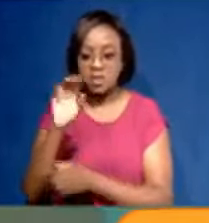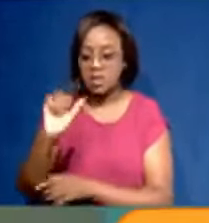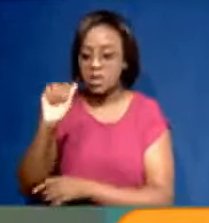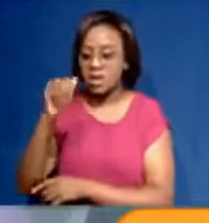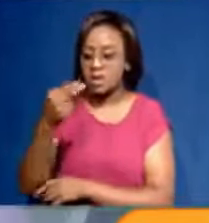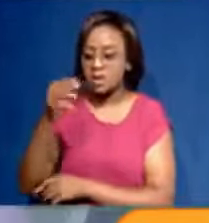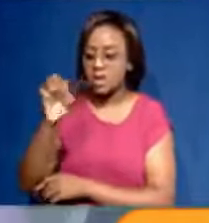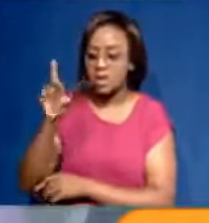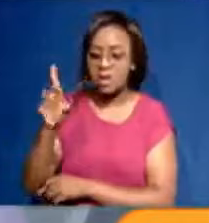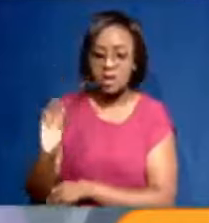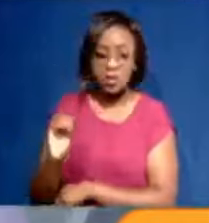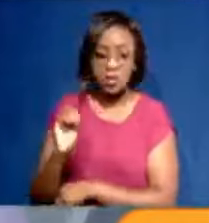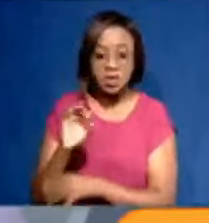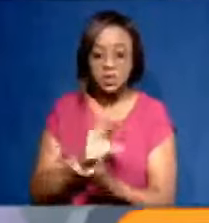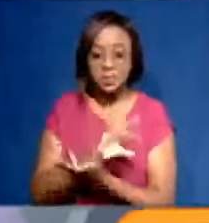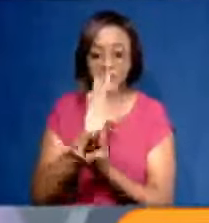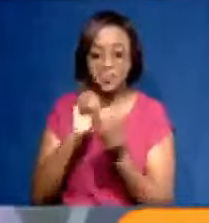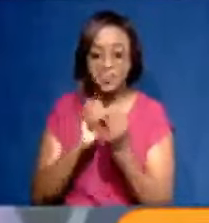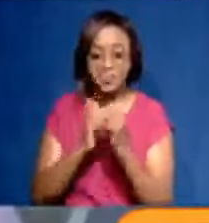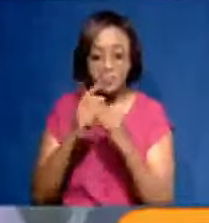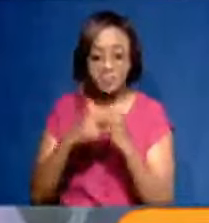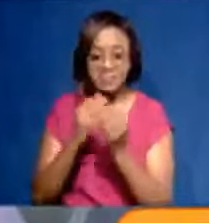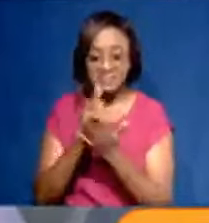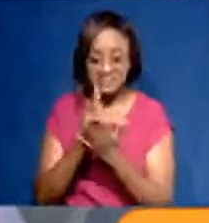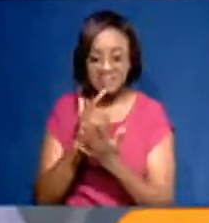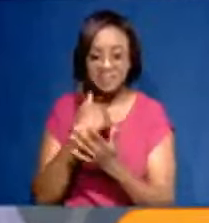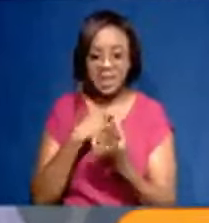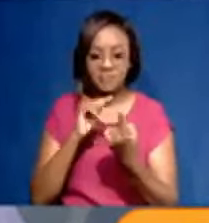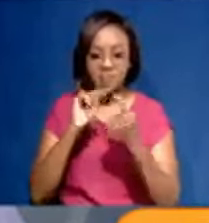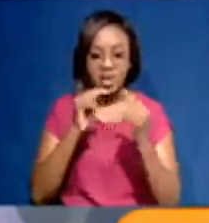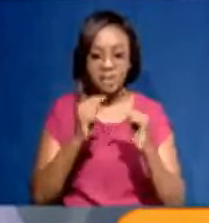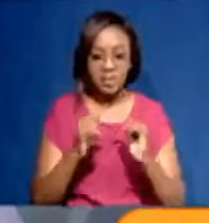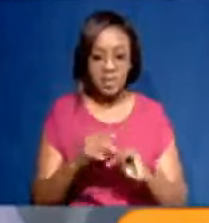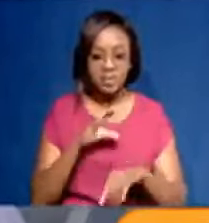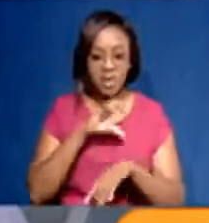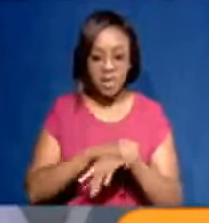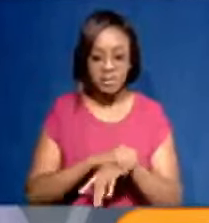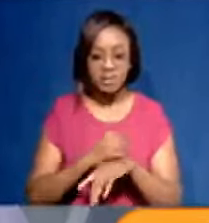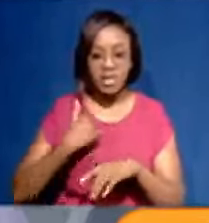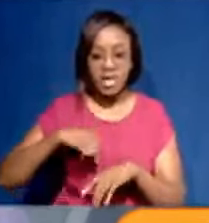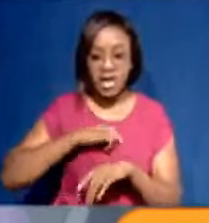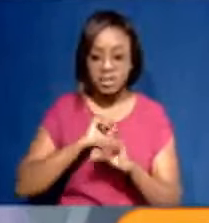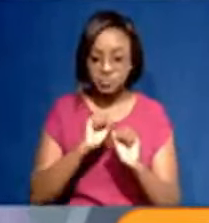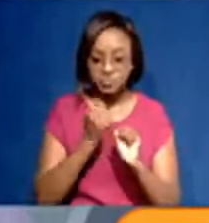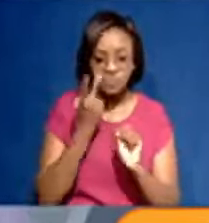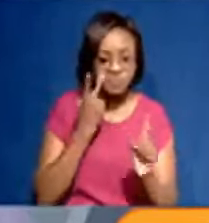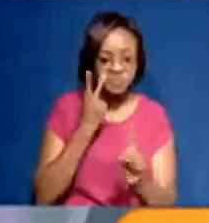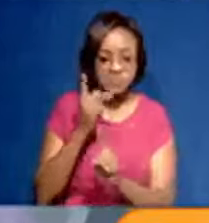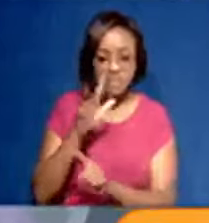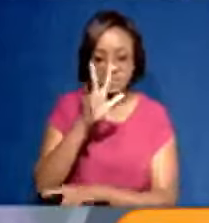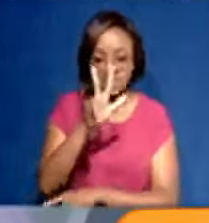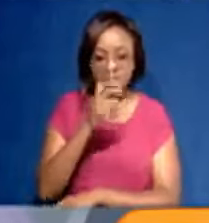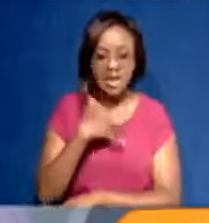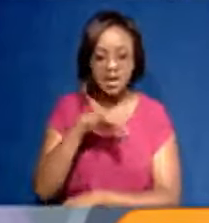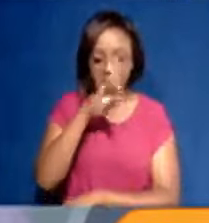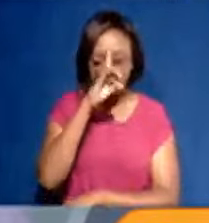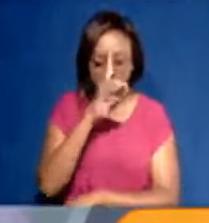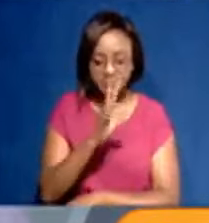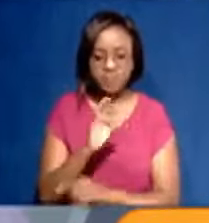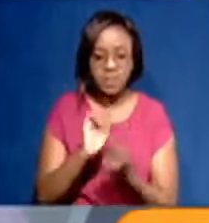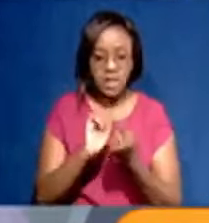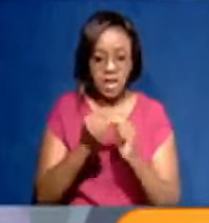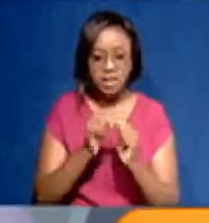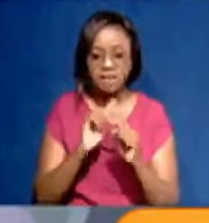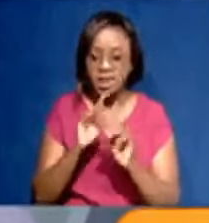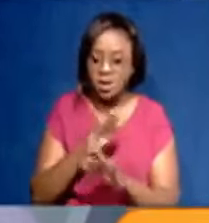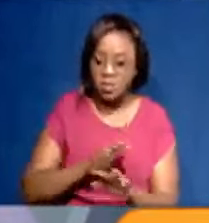of the 17, some have minor injuries. We have seen 3 who has severe injuries, and they all